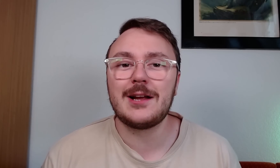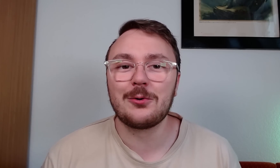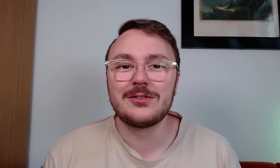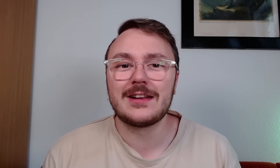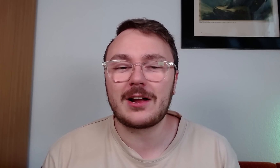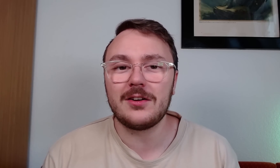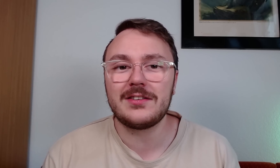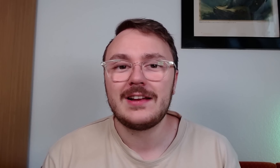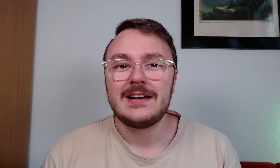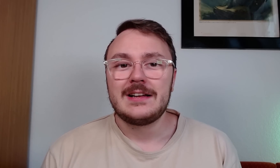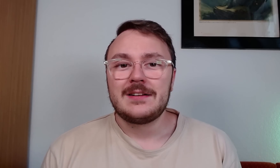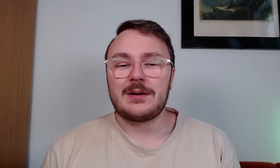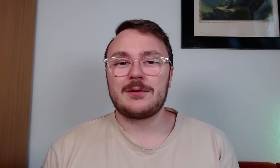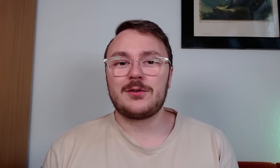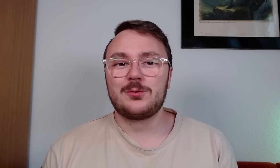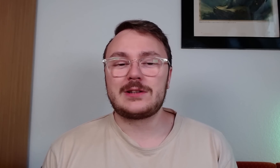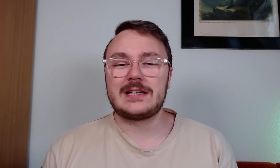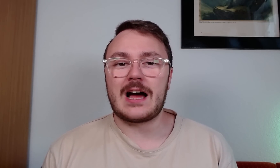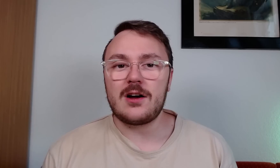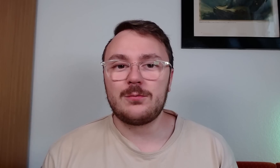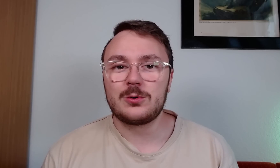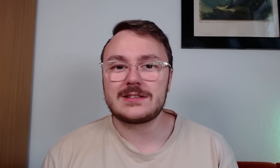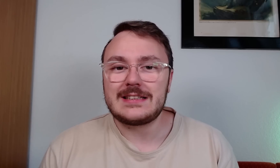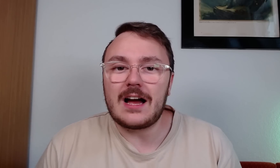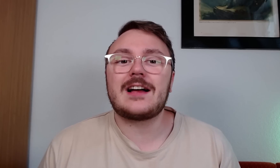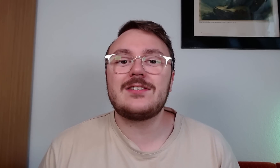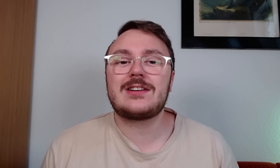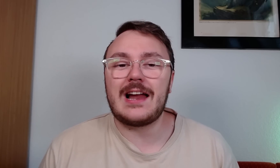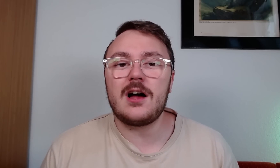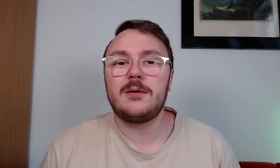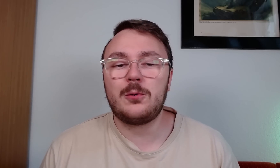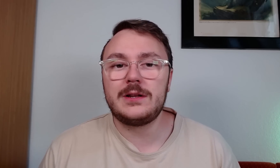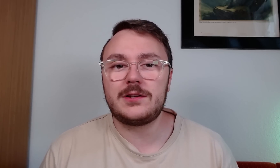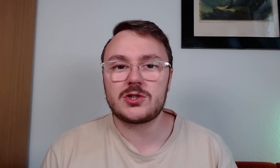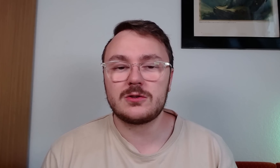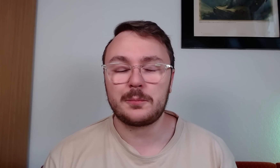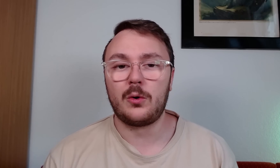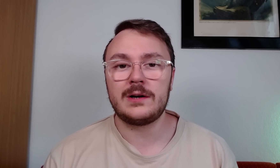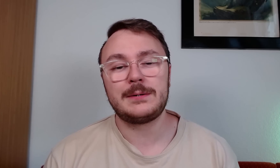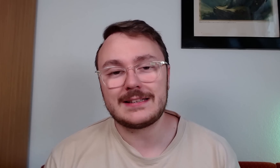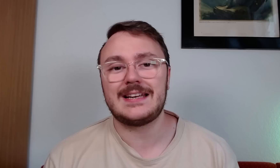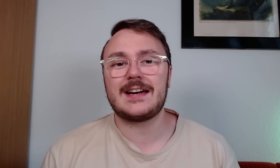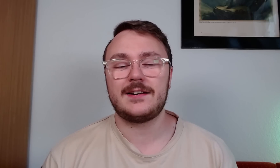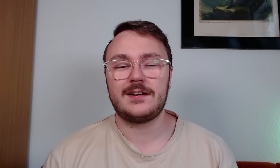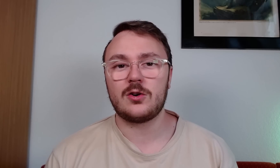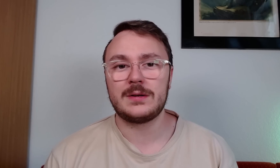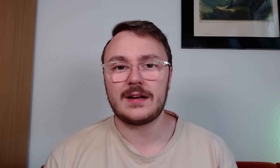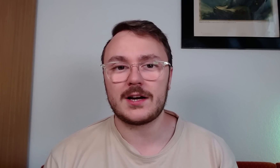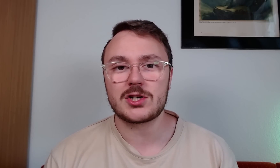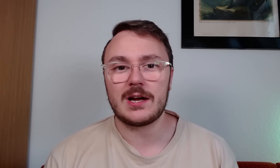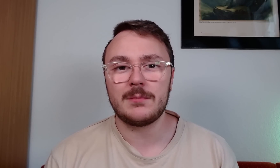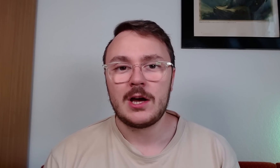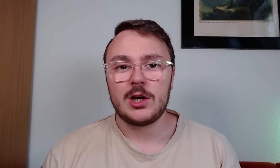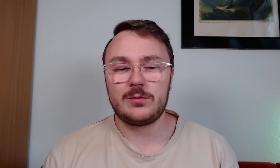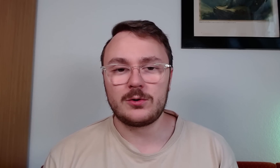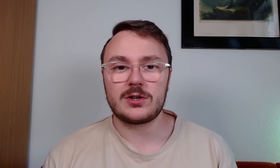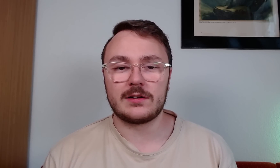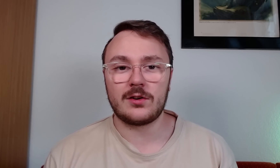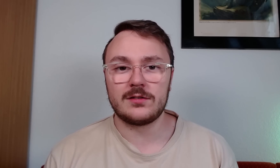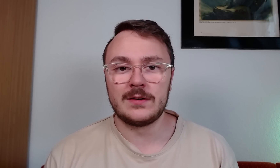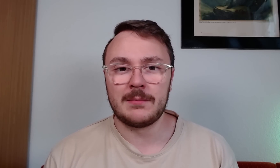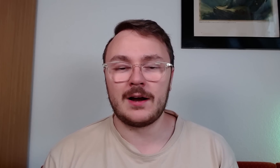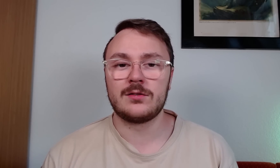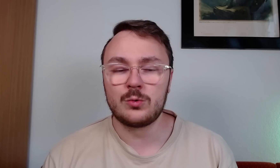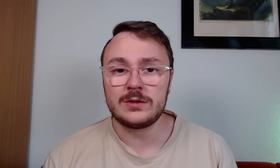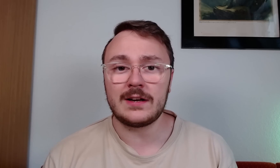das auch die Kinderlosen da draußen wenn man versucht den Nachwuchs ja ganz klar politisch zu Polen bitte sehr gerne in die Kommentare schreiben ich wünsche